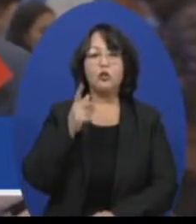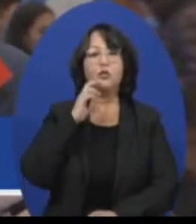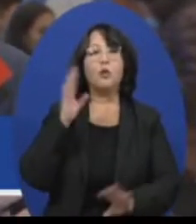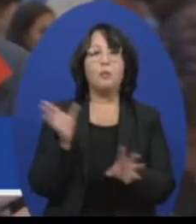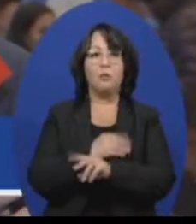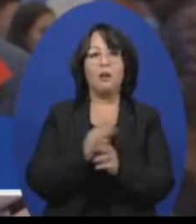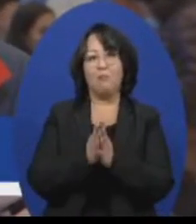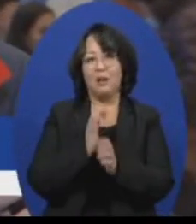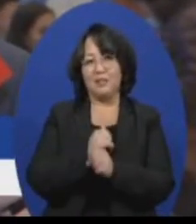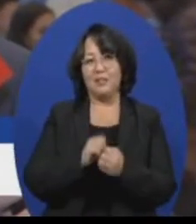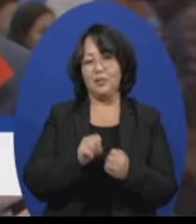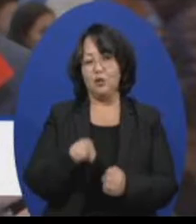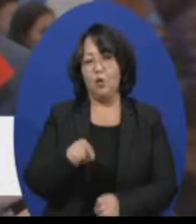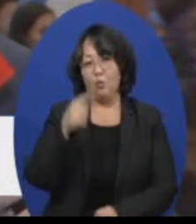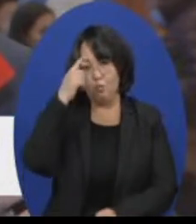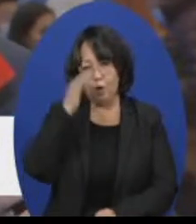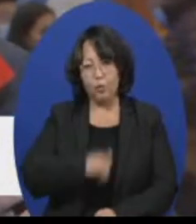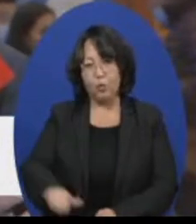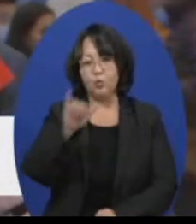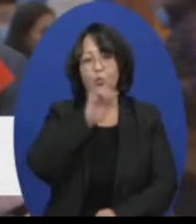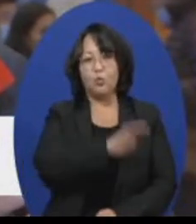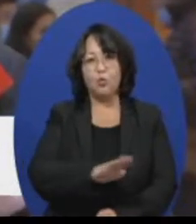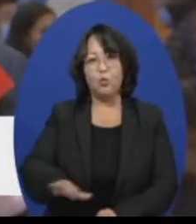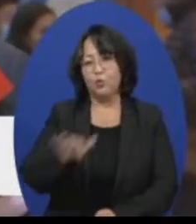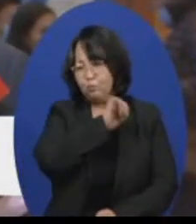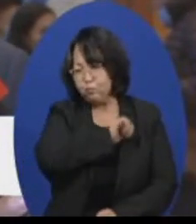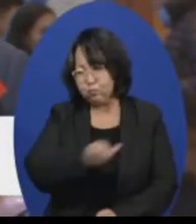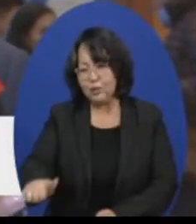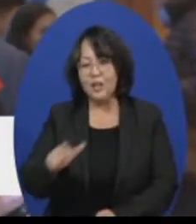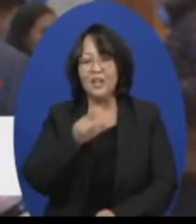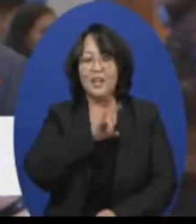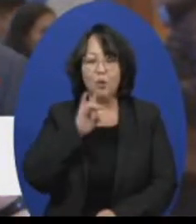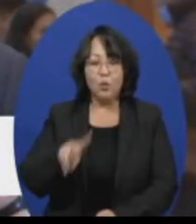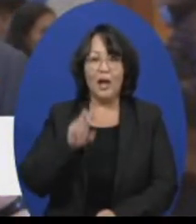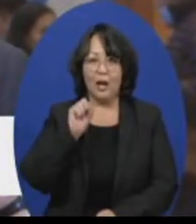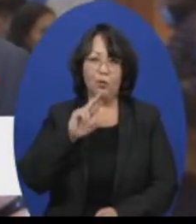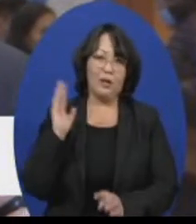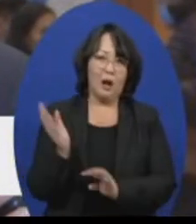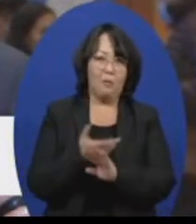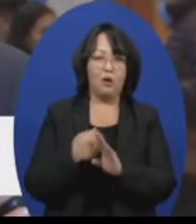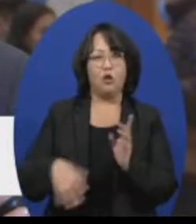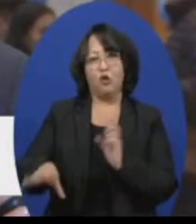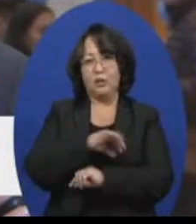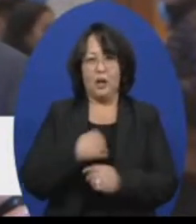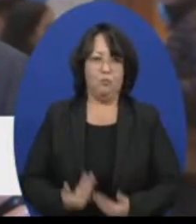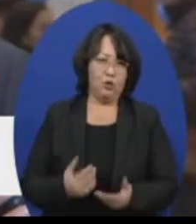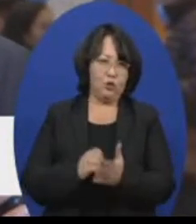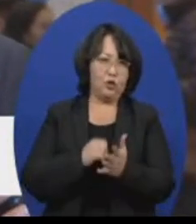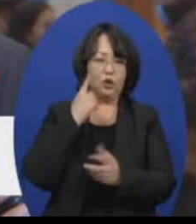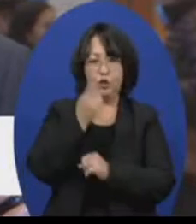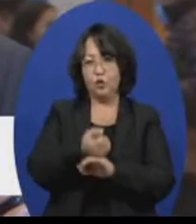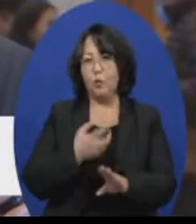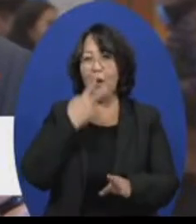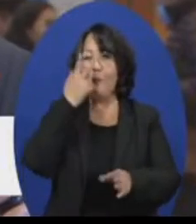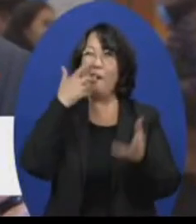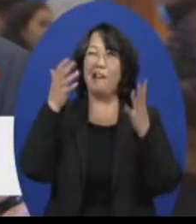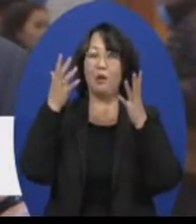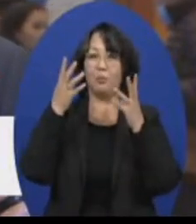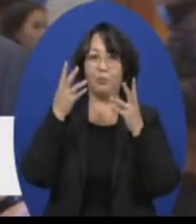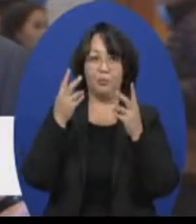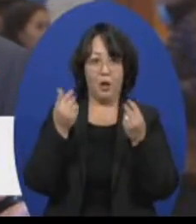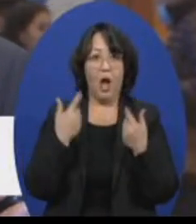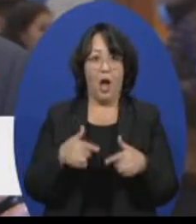байна. Монгол түүхэд болгон эрүүл аюулгүй орчинд амьдрах хэрэгтэй. Өнгөрсөн жил гэтэл агаарын бохирдлоо мэдэгдгүй хэмжээнд